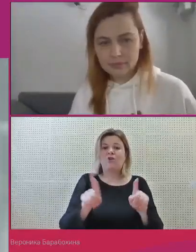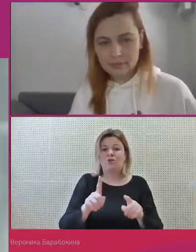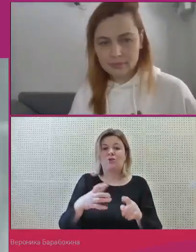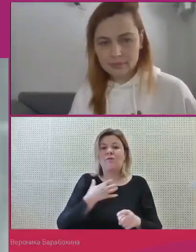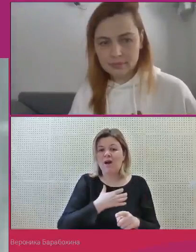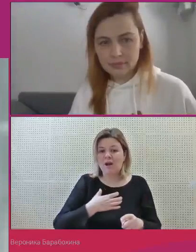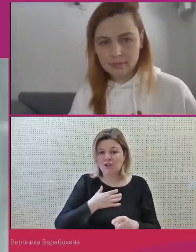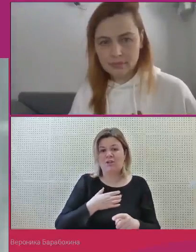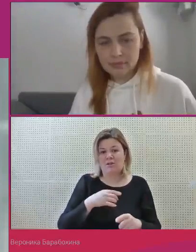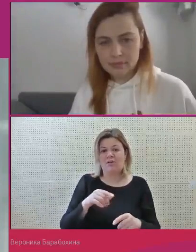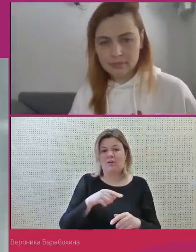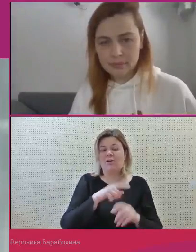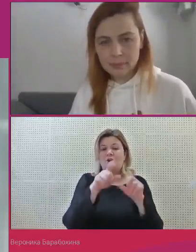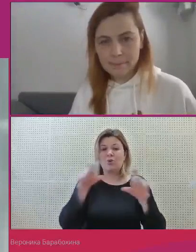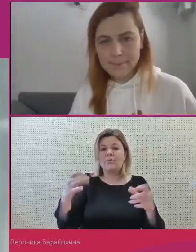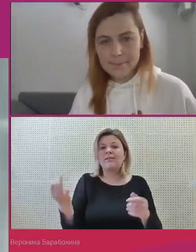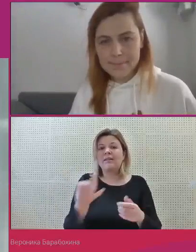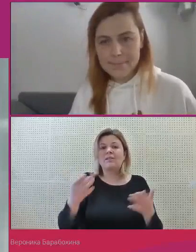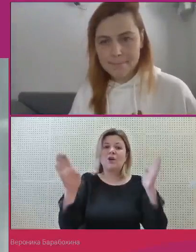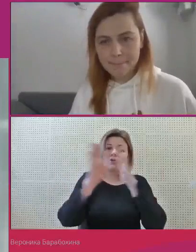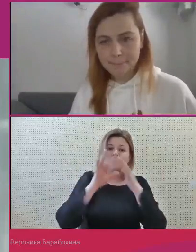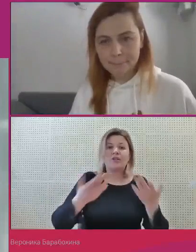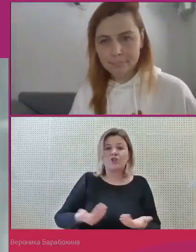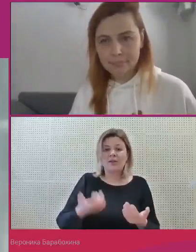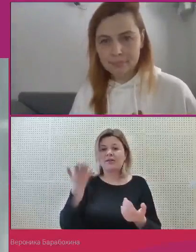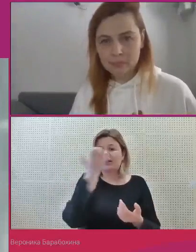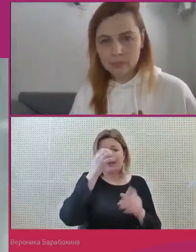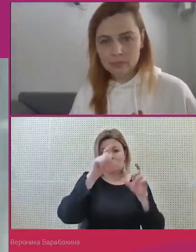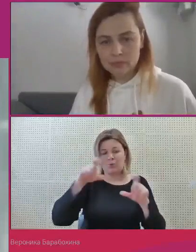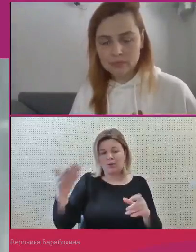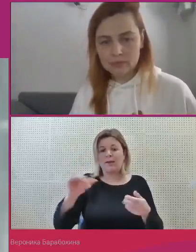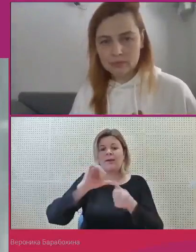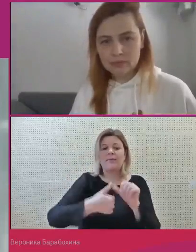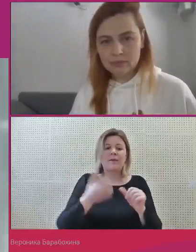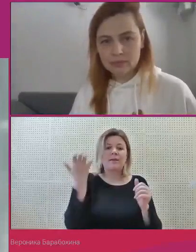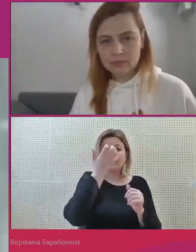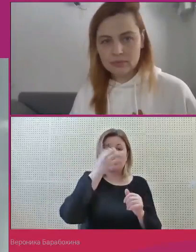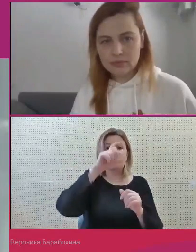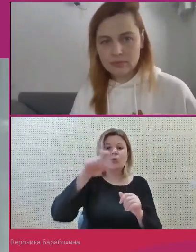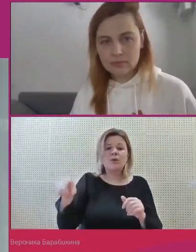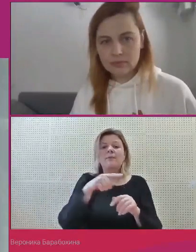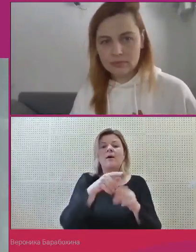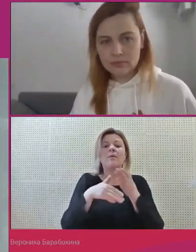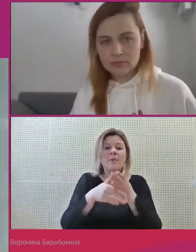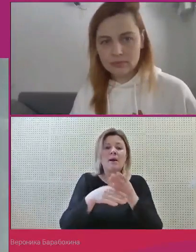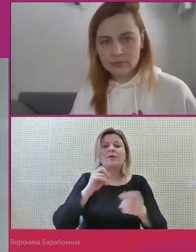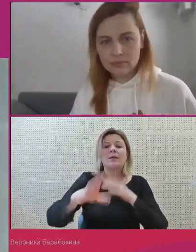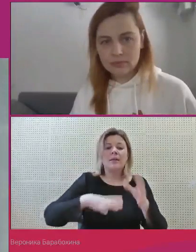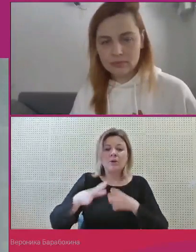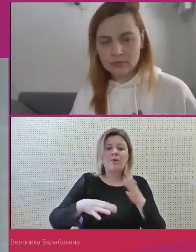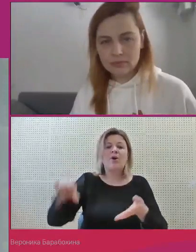незрячих людей. Потому что именно незрячим людям они помогают на тренировках, участвуют в забегах, общаются,